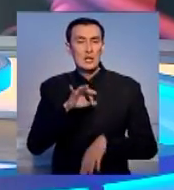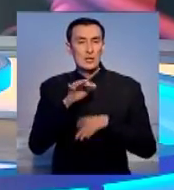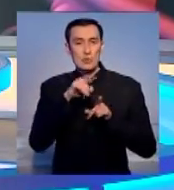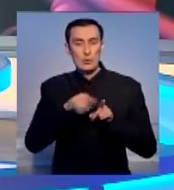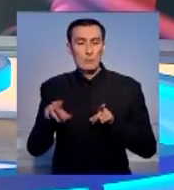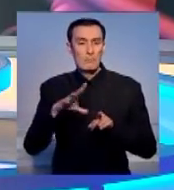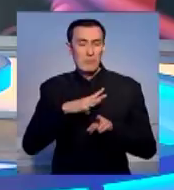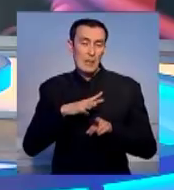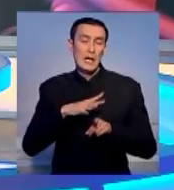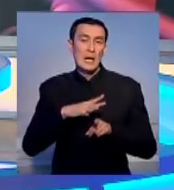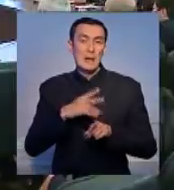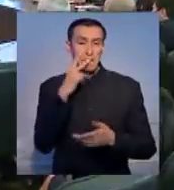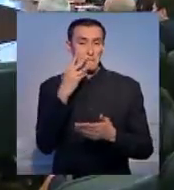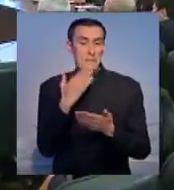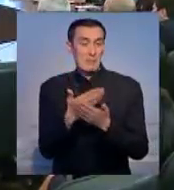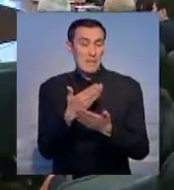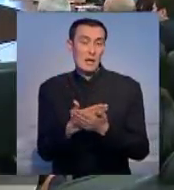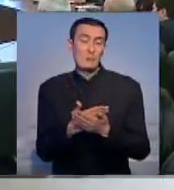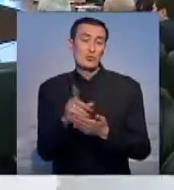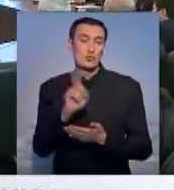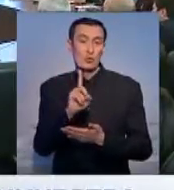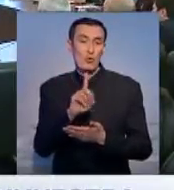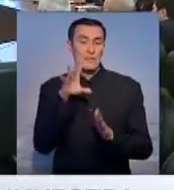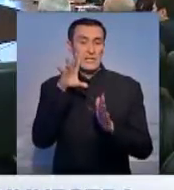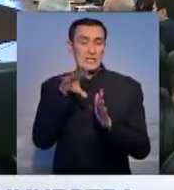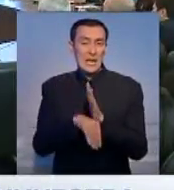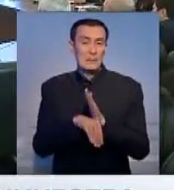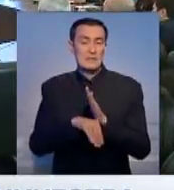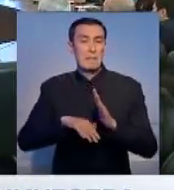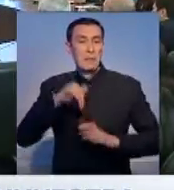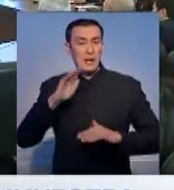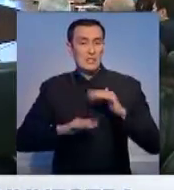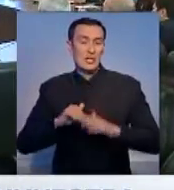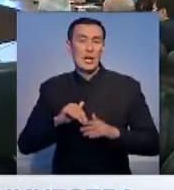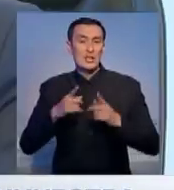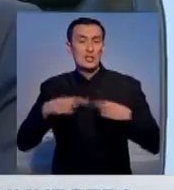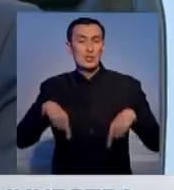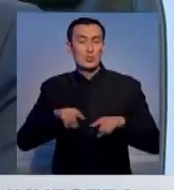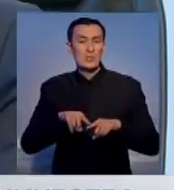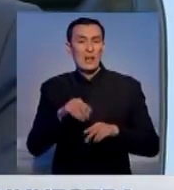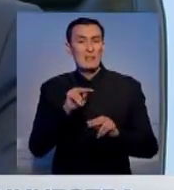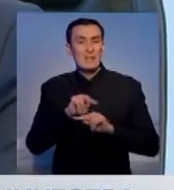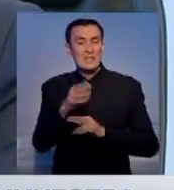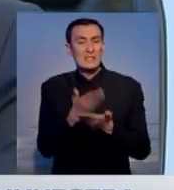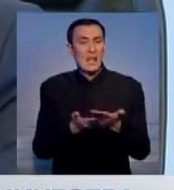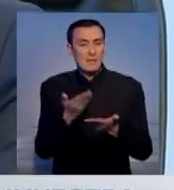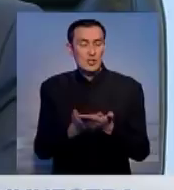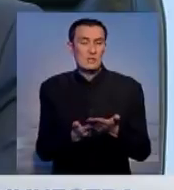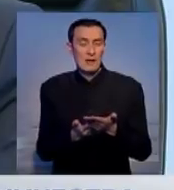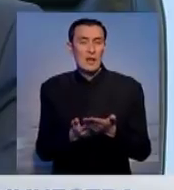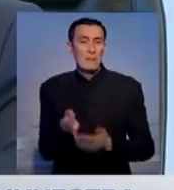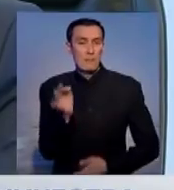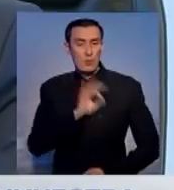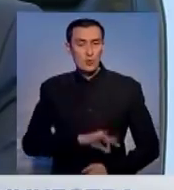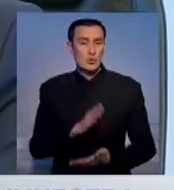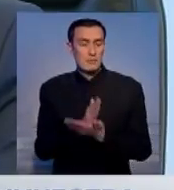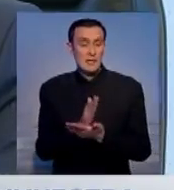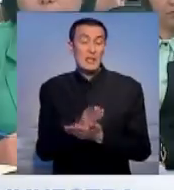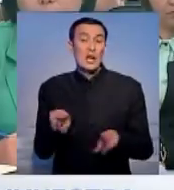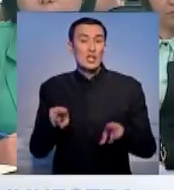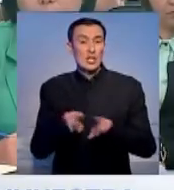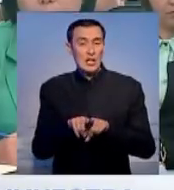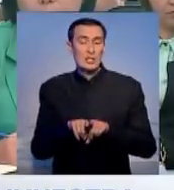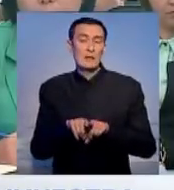показатель является ярким примером того, что внедряемая практика Института наставничества играет свою ведущую роль. Вместе с